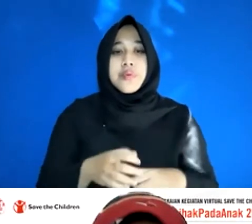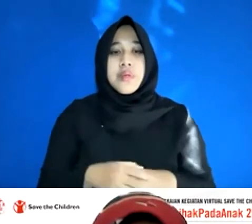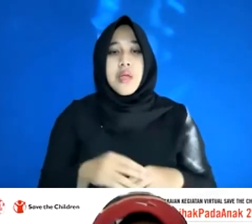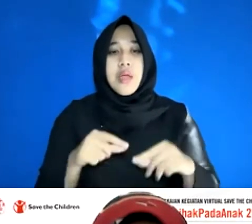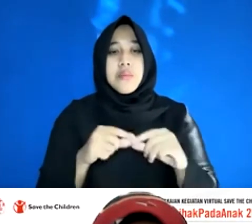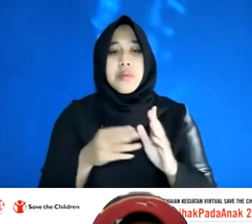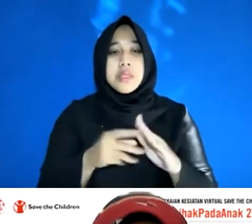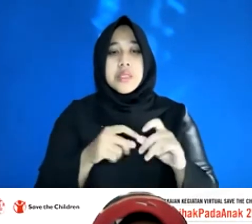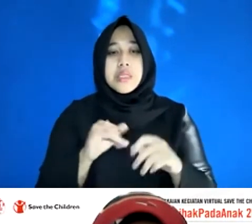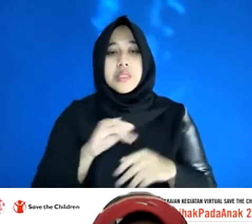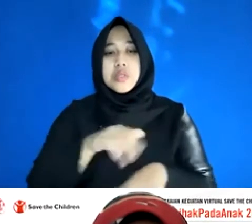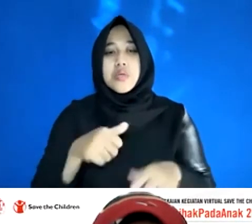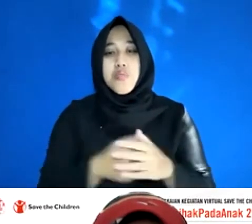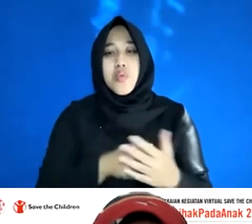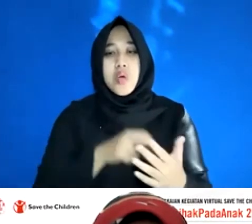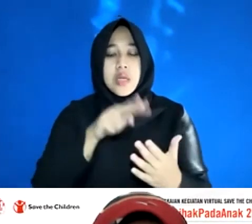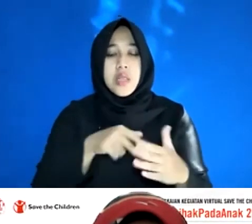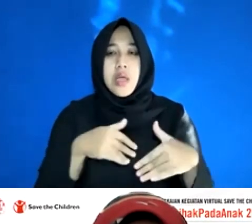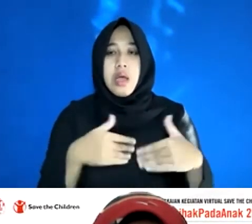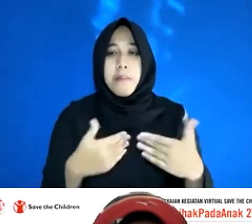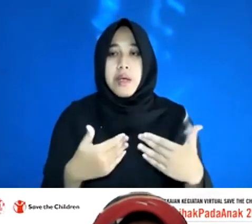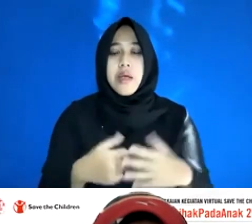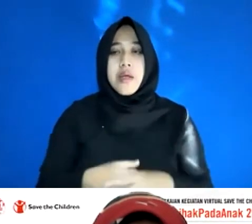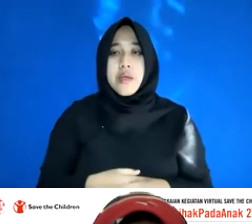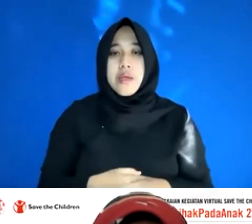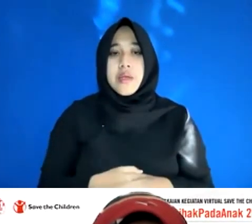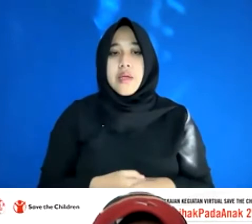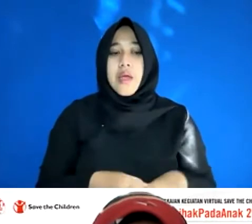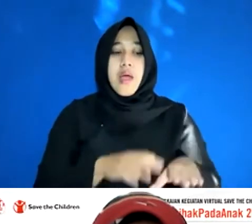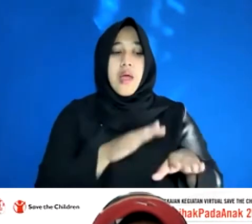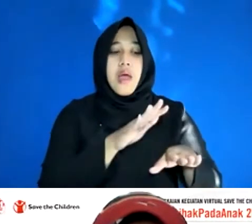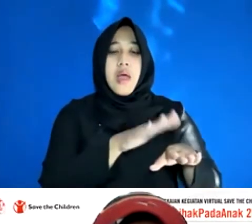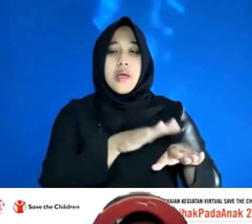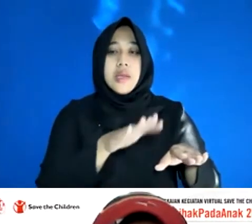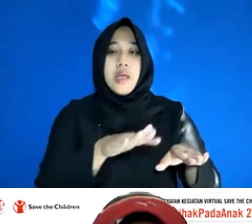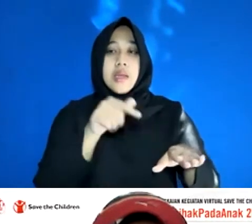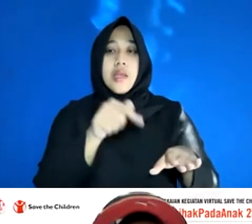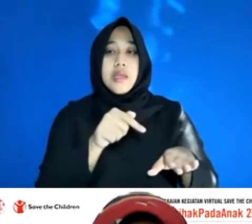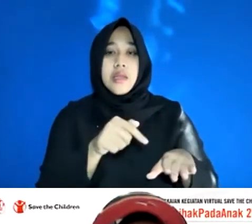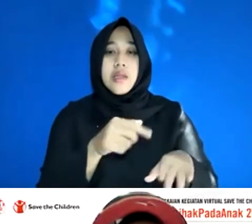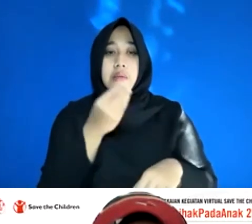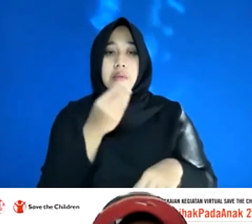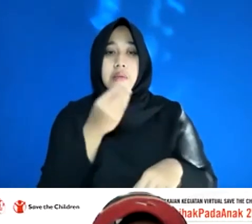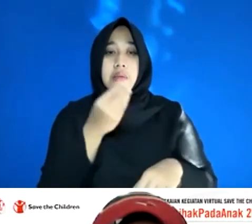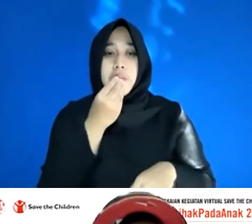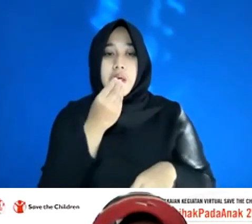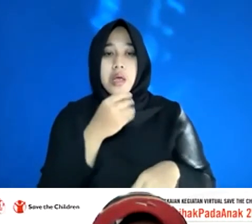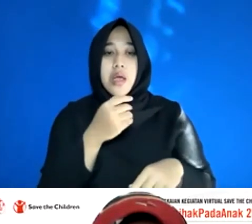itu semua kita cek. Apakah adik-adik itu ketika magang maupun